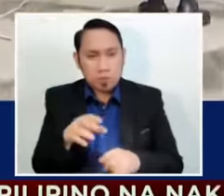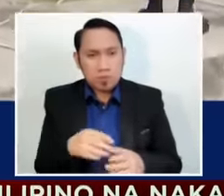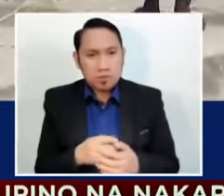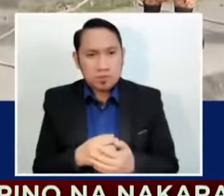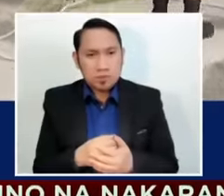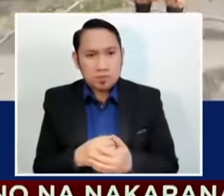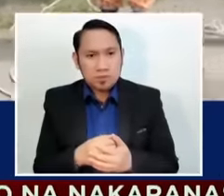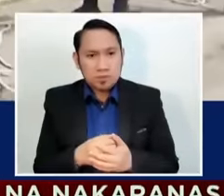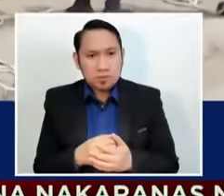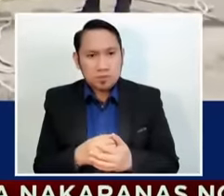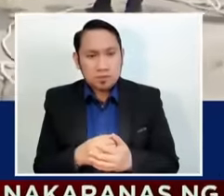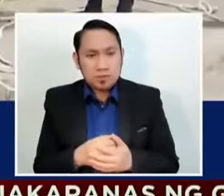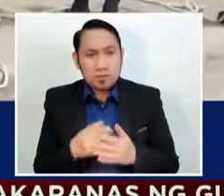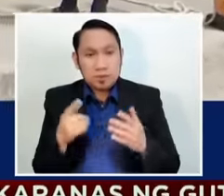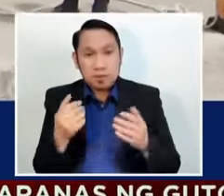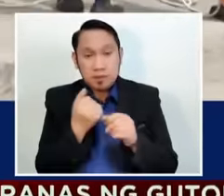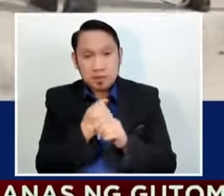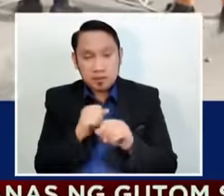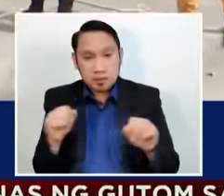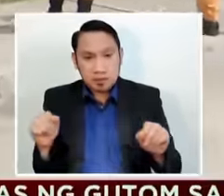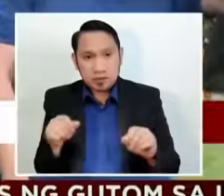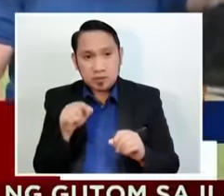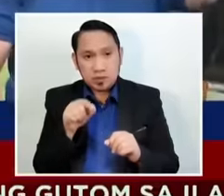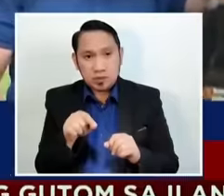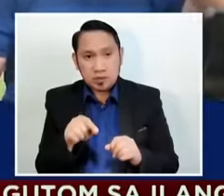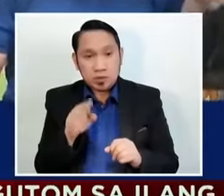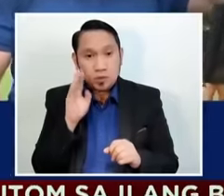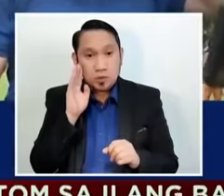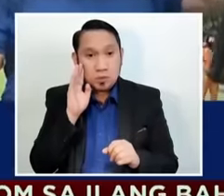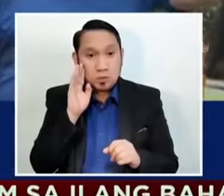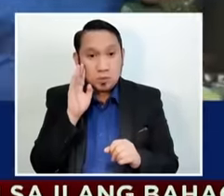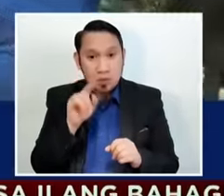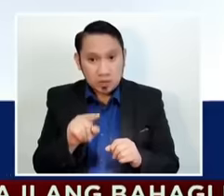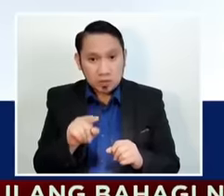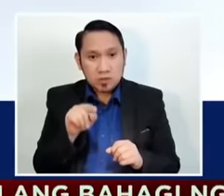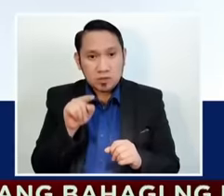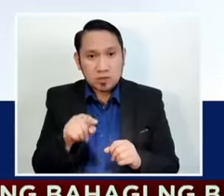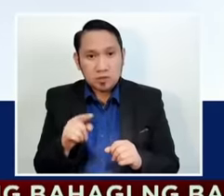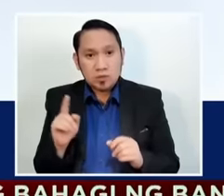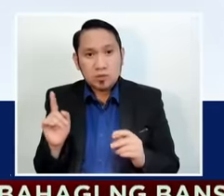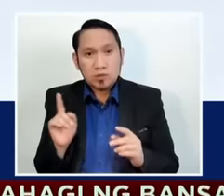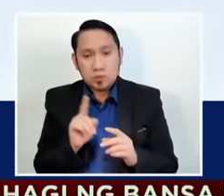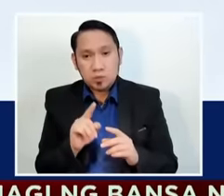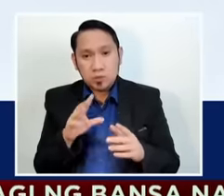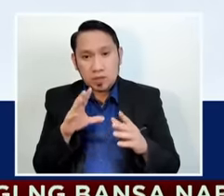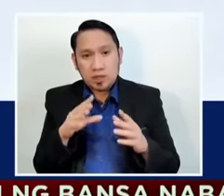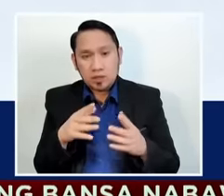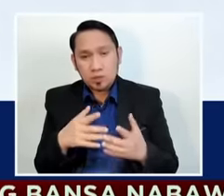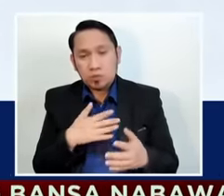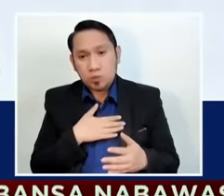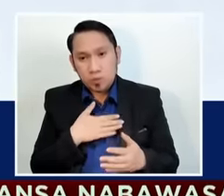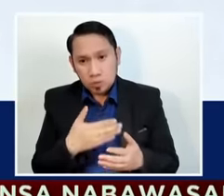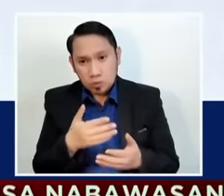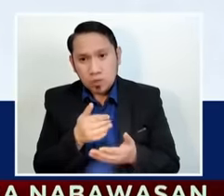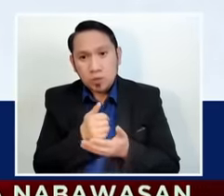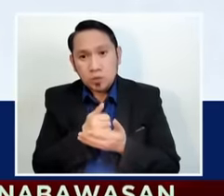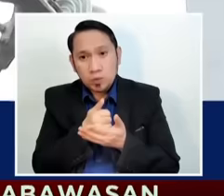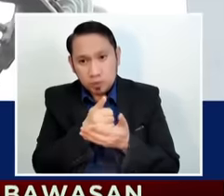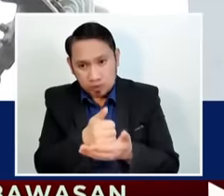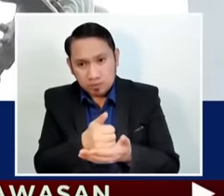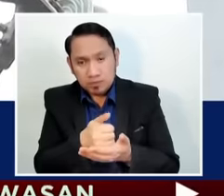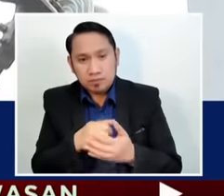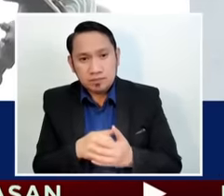Sa gitna ng pag-rescue, lumapit ang mga kapatid ng lalaki sa mga otoridad at nag-alok na tumulong sa pagkumbinsi na bumaba na